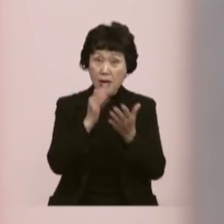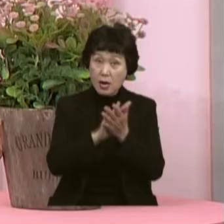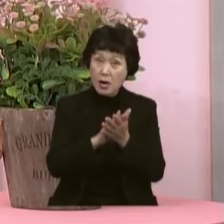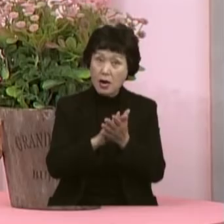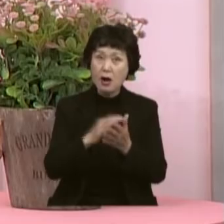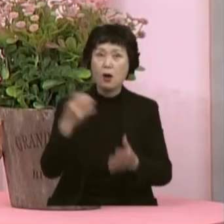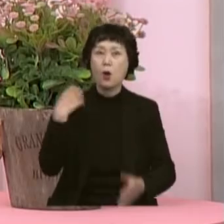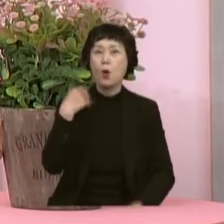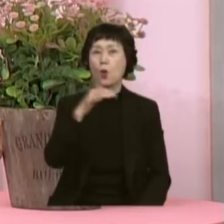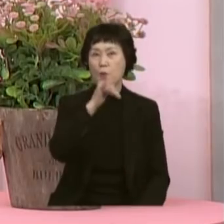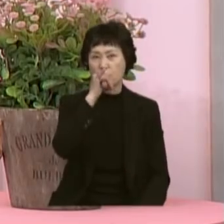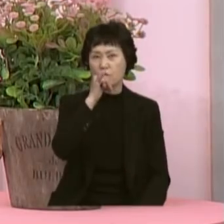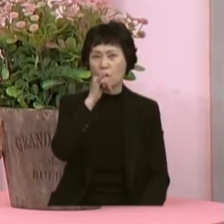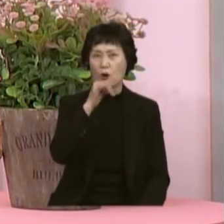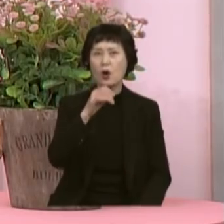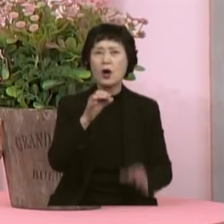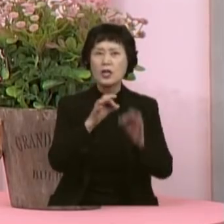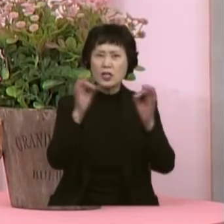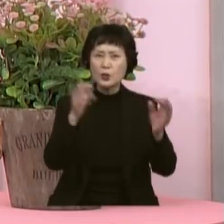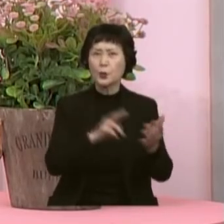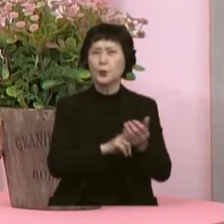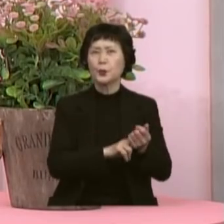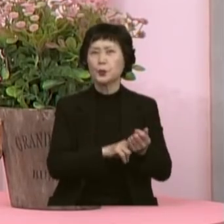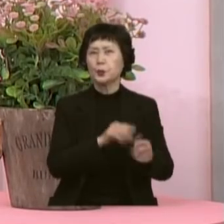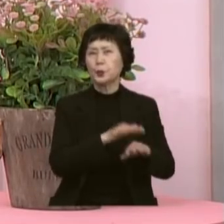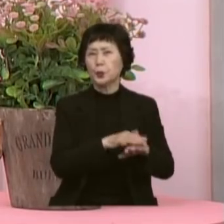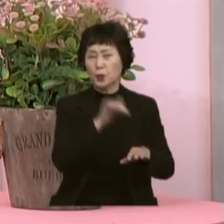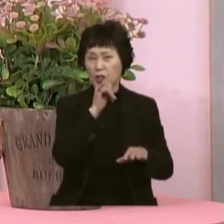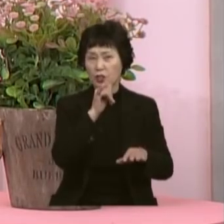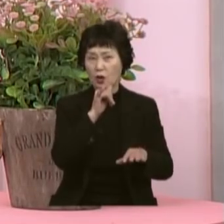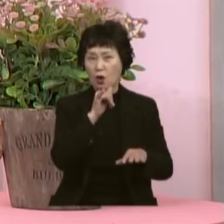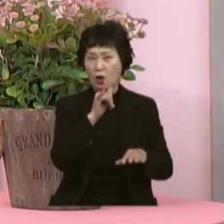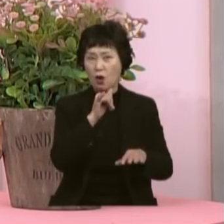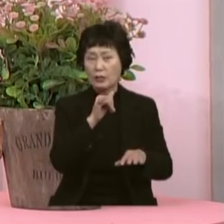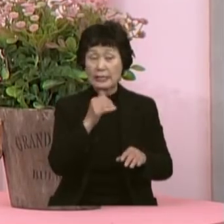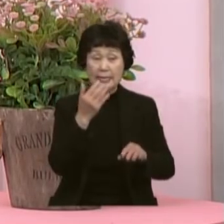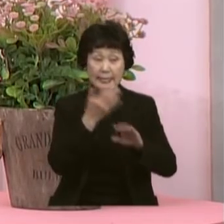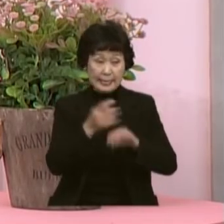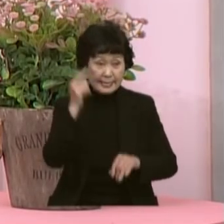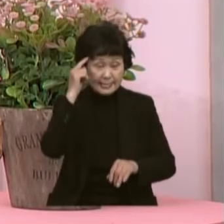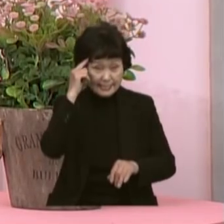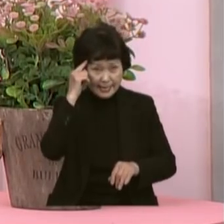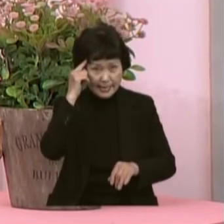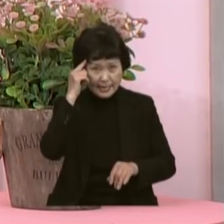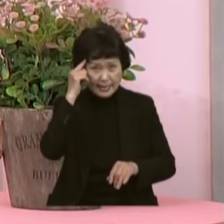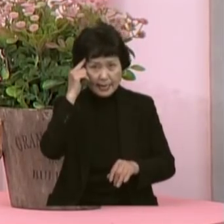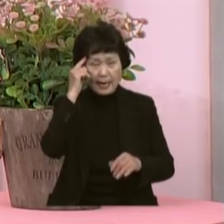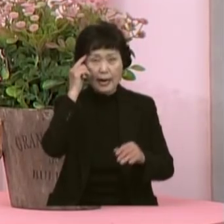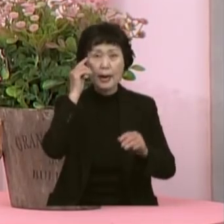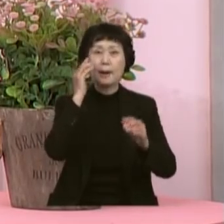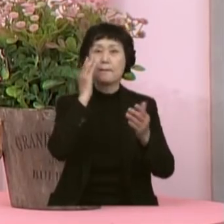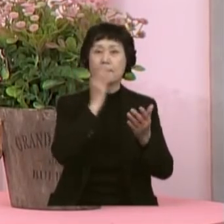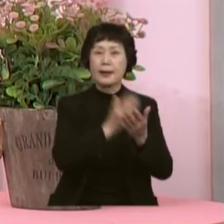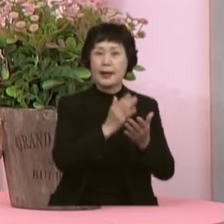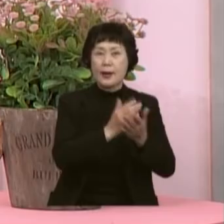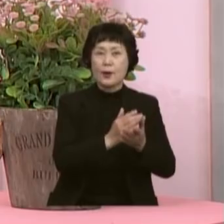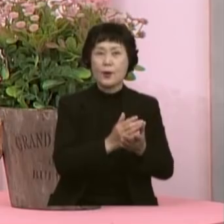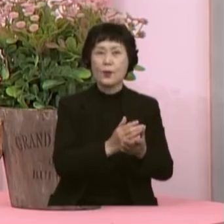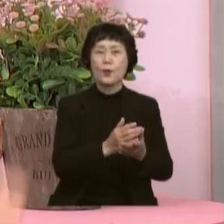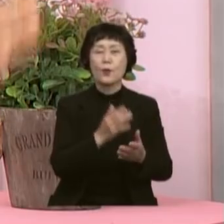의무가 있는데 그냥 쓰고만 있었던 것 같더라고요. 그래서 아무 뒤도 안 돌아보고 제가 뭐 다 복음성화 가수 남들은 막 그때